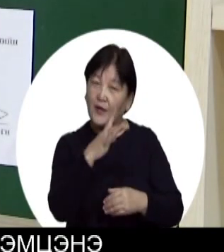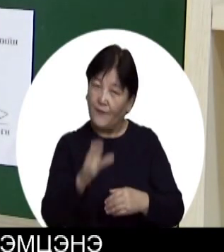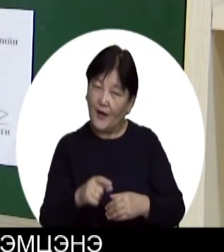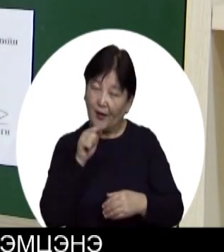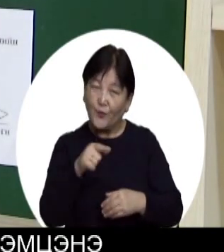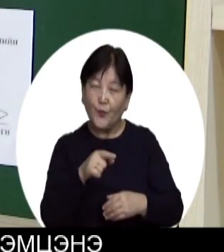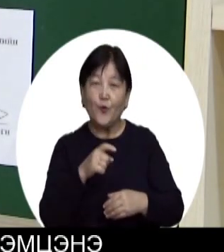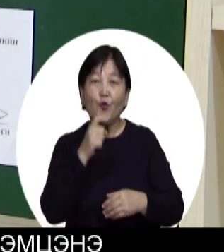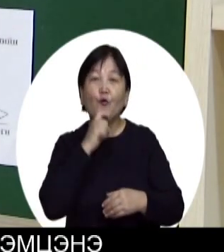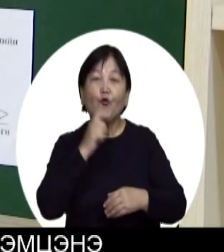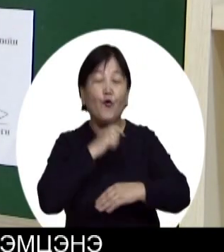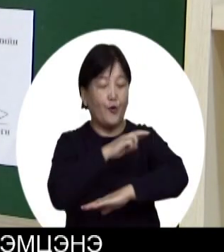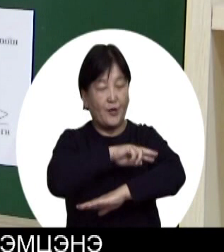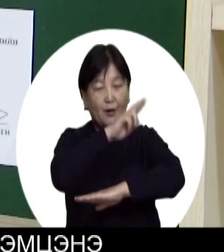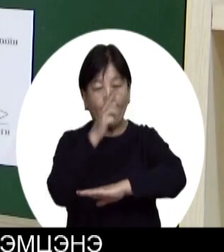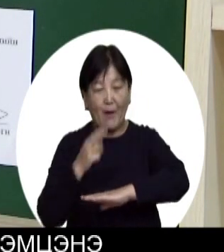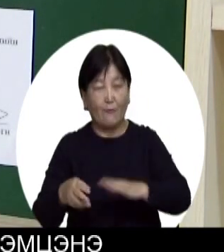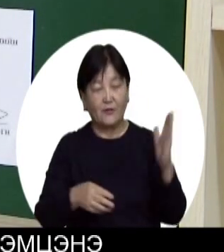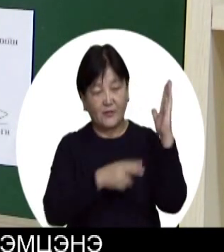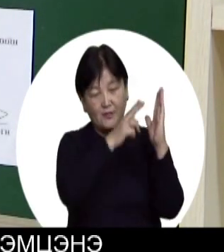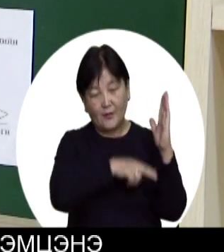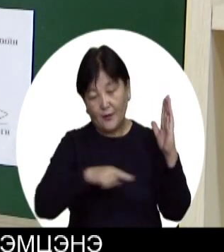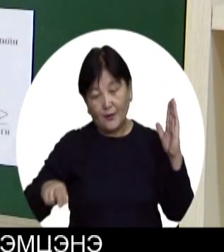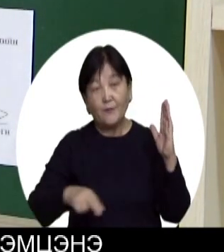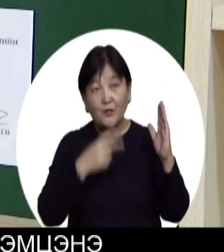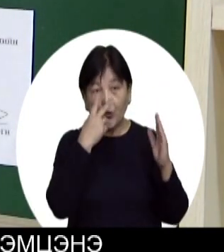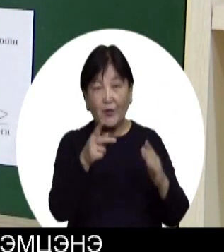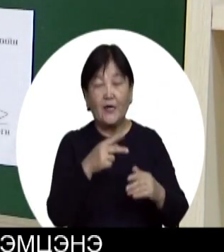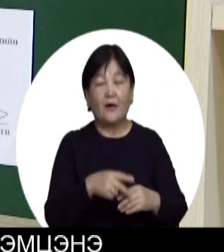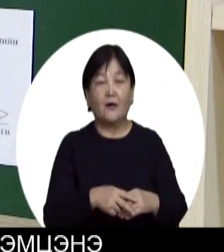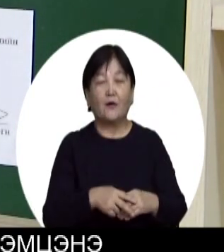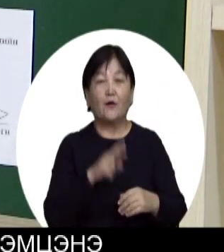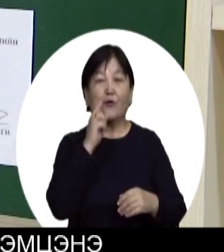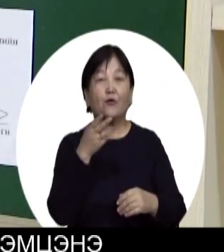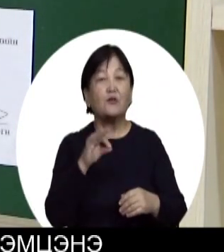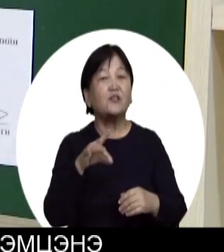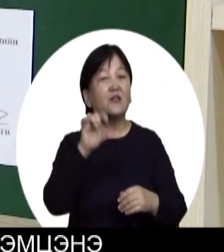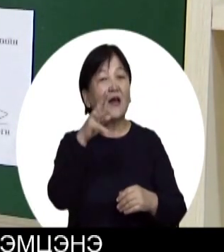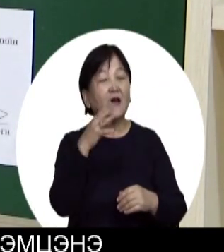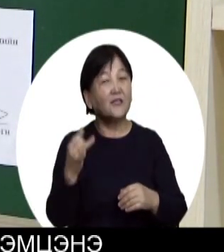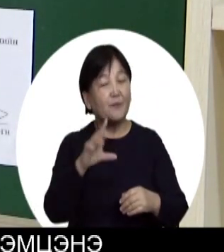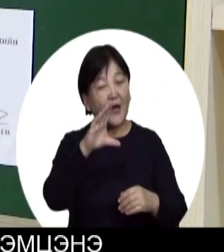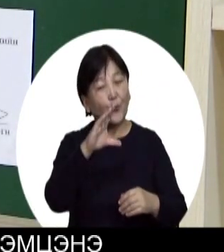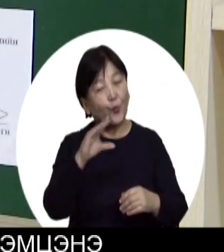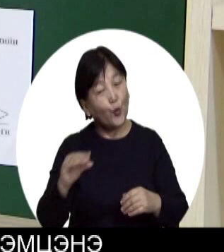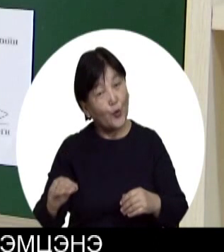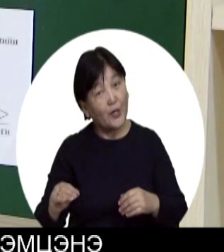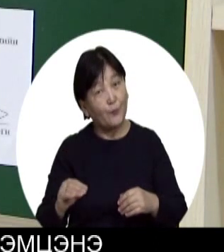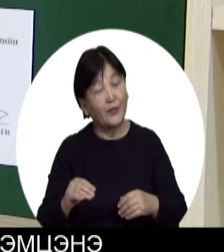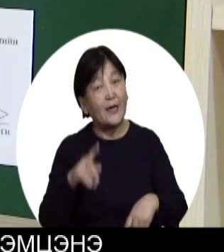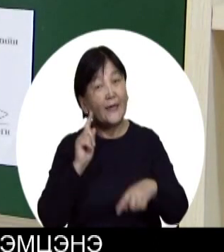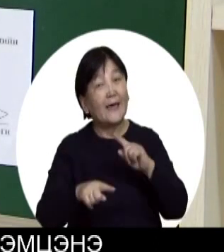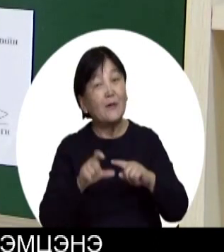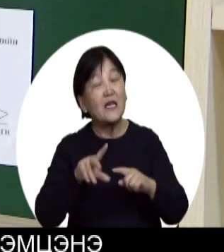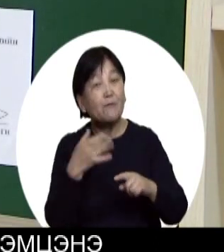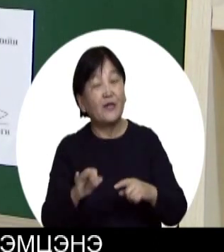энэ цинхрээр байгуулсан Больцманны тархалтын мөрийн хувьд концентрацыг бууруулвал ямар хэлбэртэй